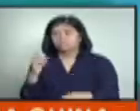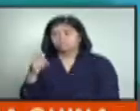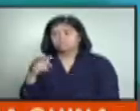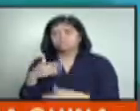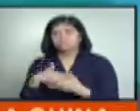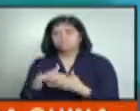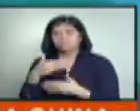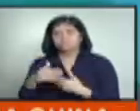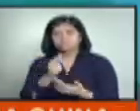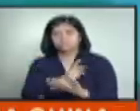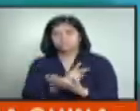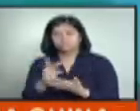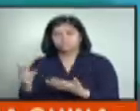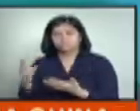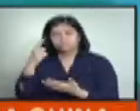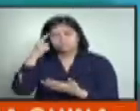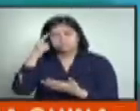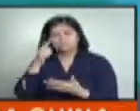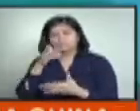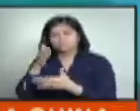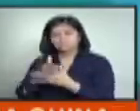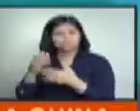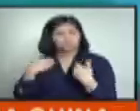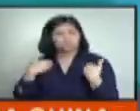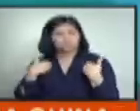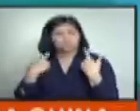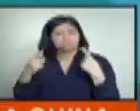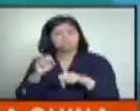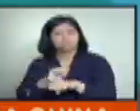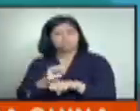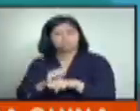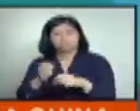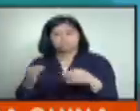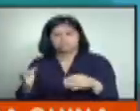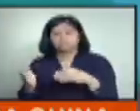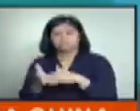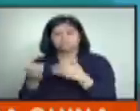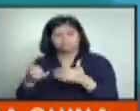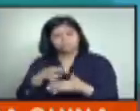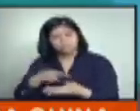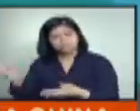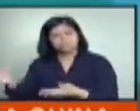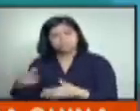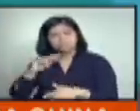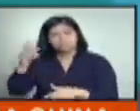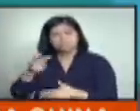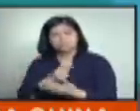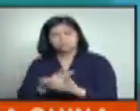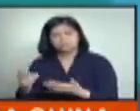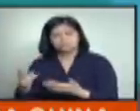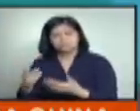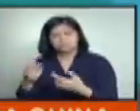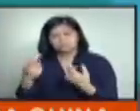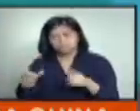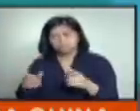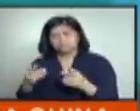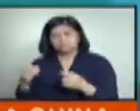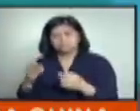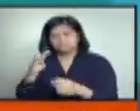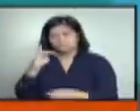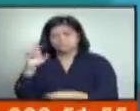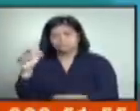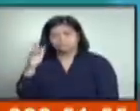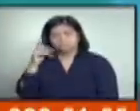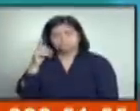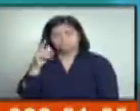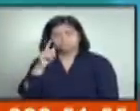Tapos, second week, kasi naintindihan ko doon dahil wala pa silang accomplishment siya. So, binigyan ko agad siya noon. So, second week, may accomplishment na siya, nag-bill na siya sa akin ng